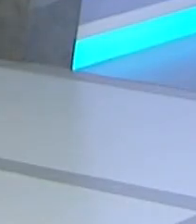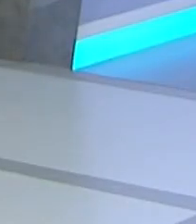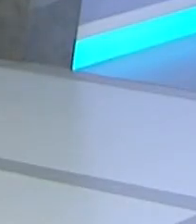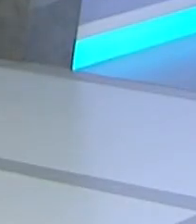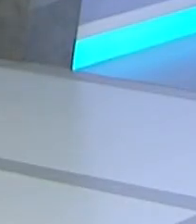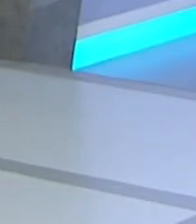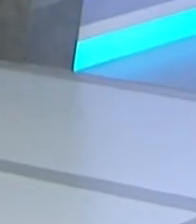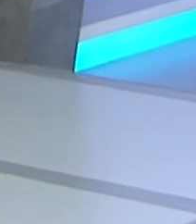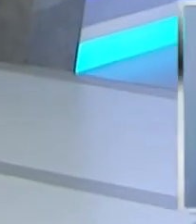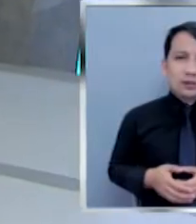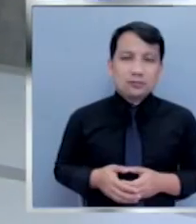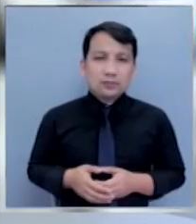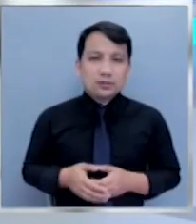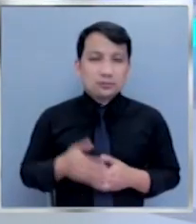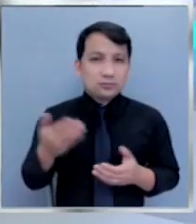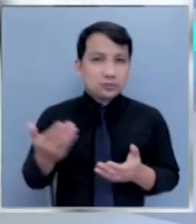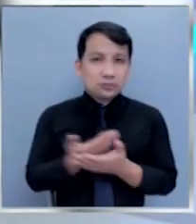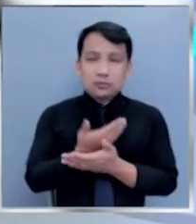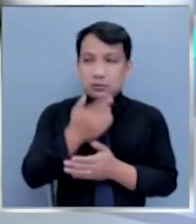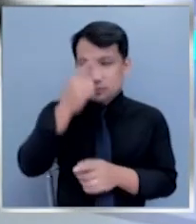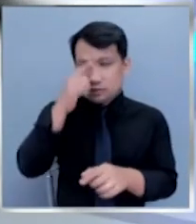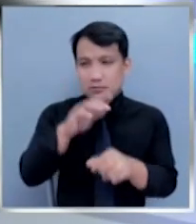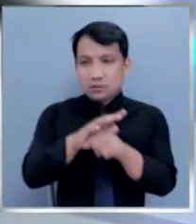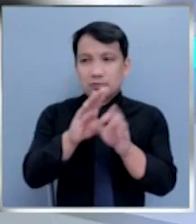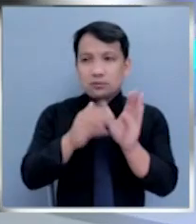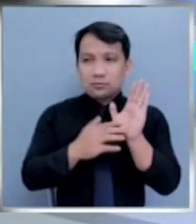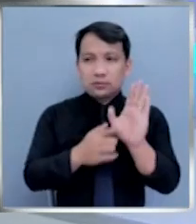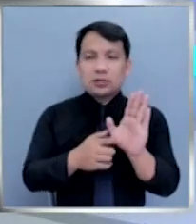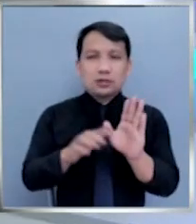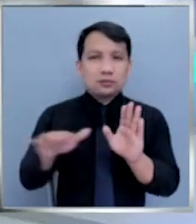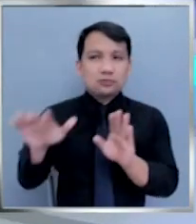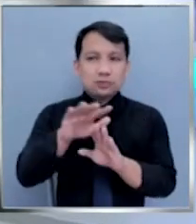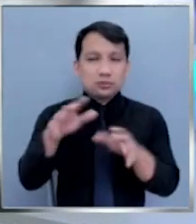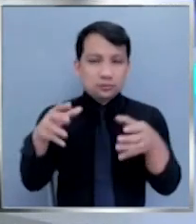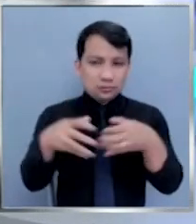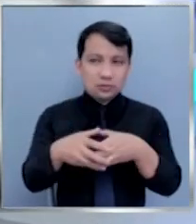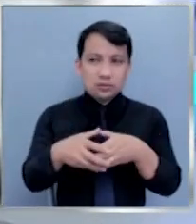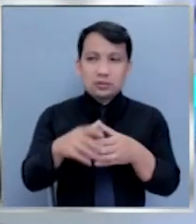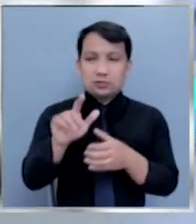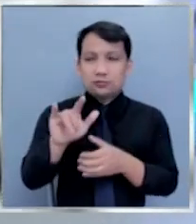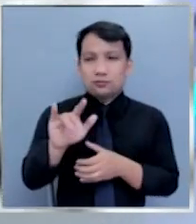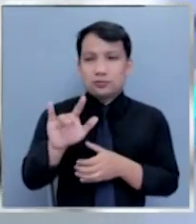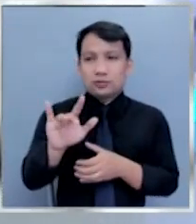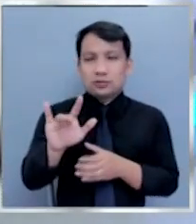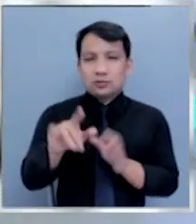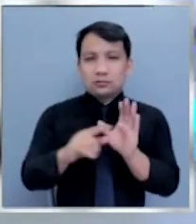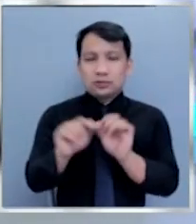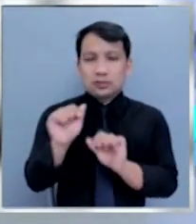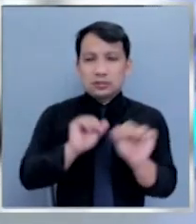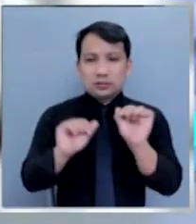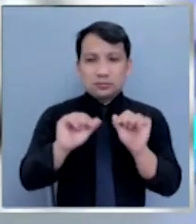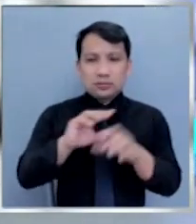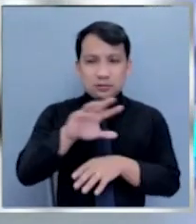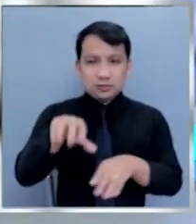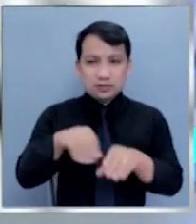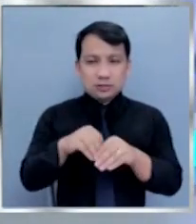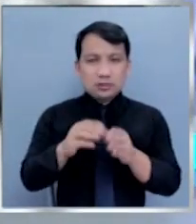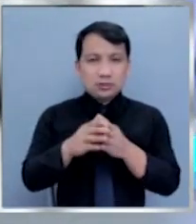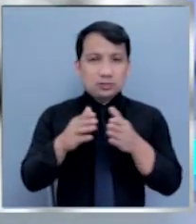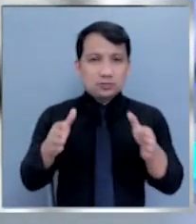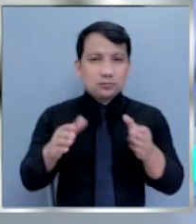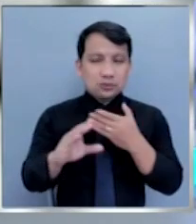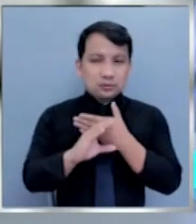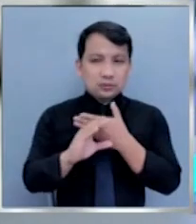fresh faces and loyal kapuso. Silang bumubuo sa 25 Sparkle Artists na kabilang sa biggest contract renewal